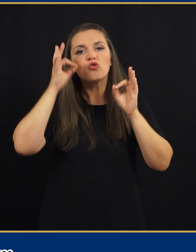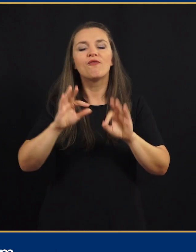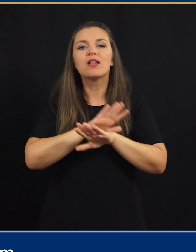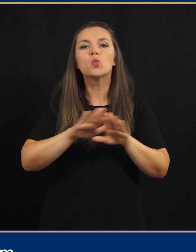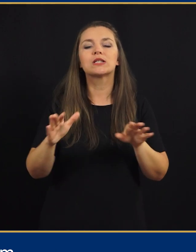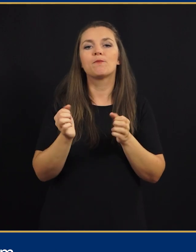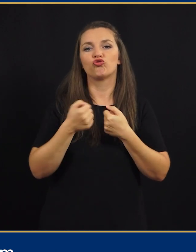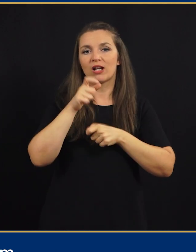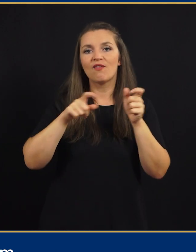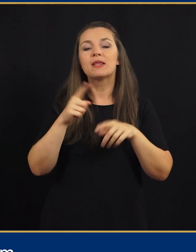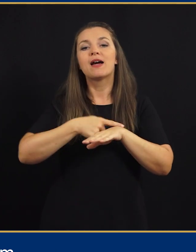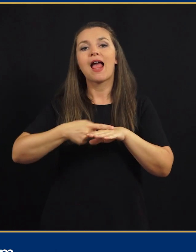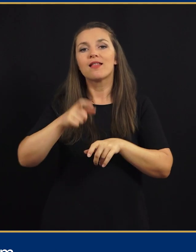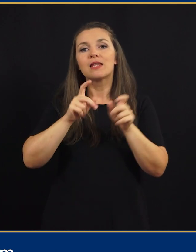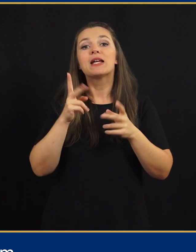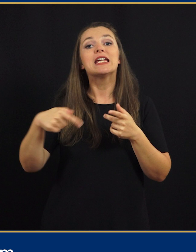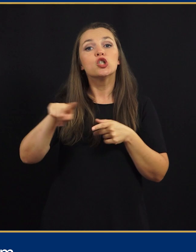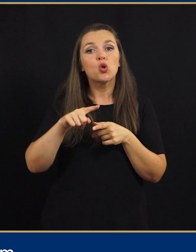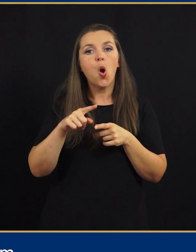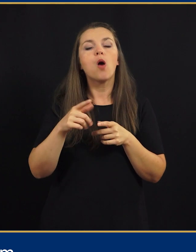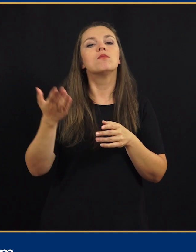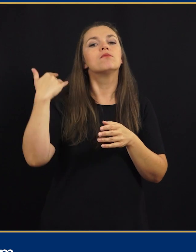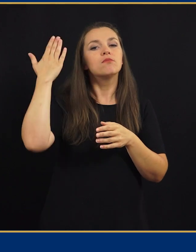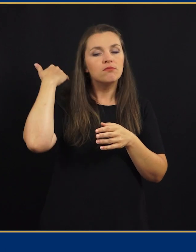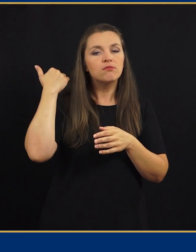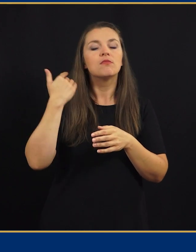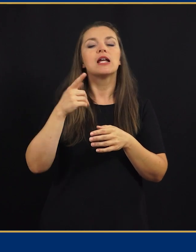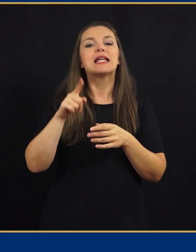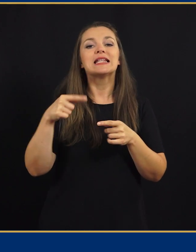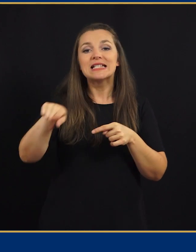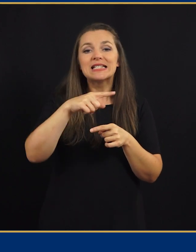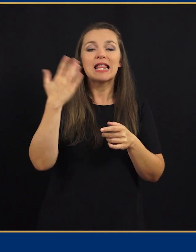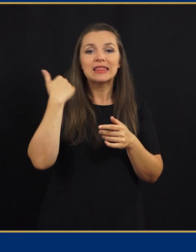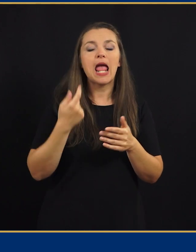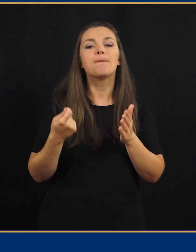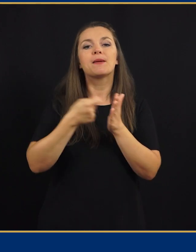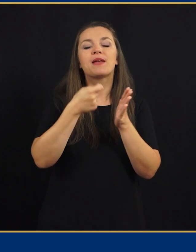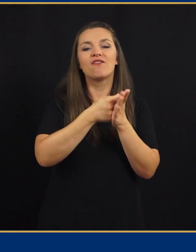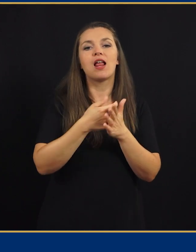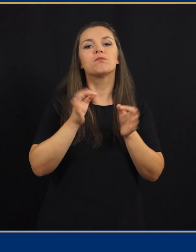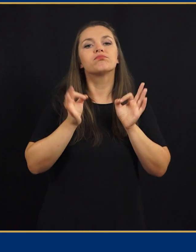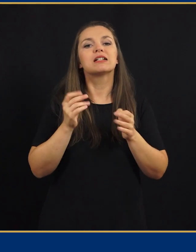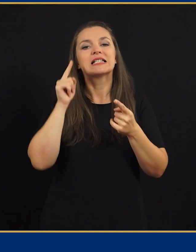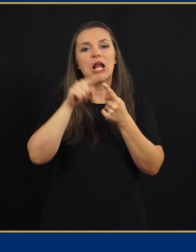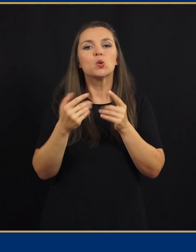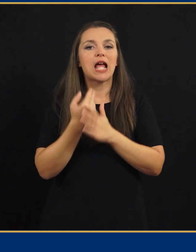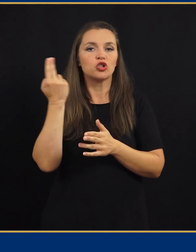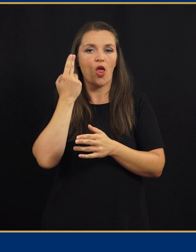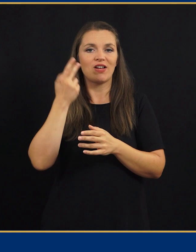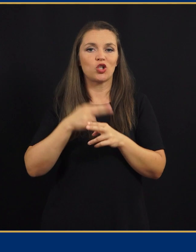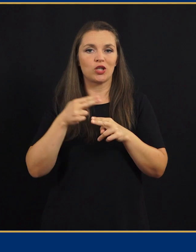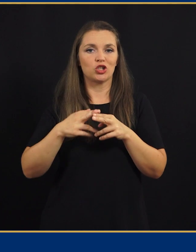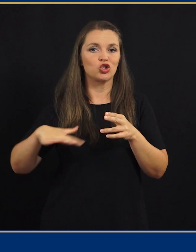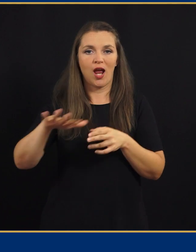vsem žrtvam in ranjenim, ki so in ste prispevali k plemenitemu cilju slovenske državnosti. Naša